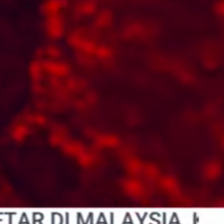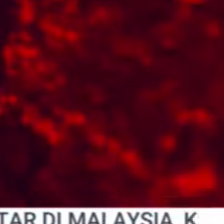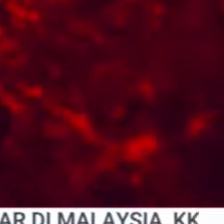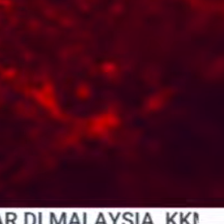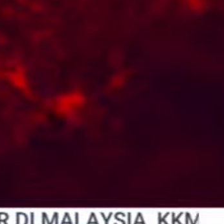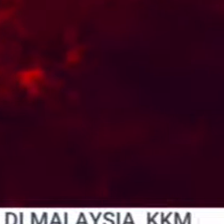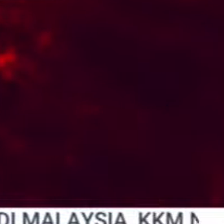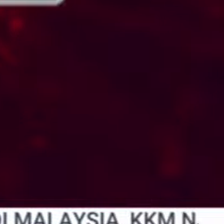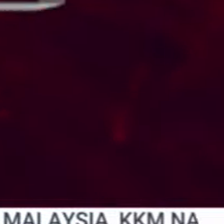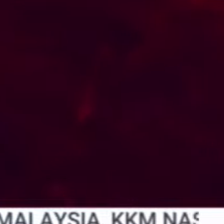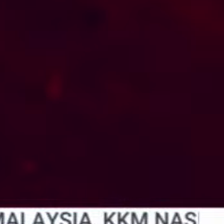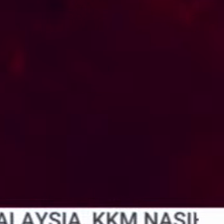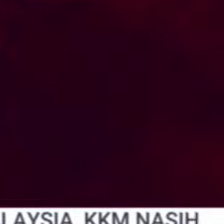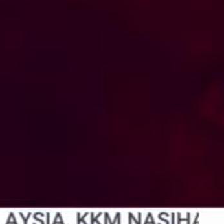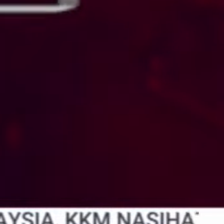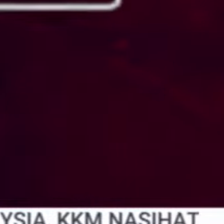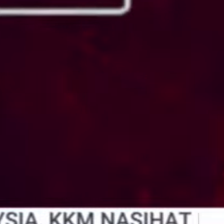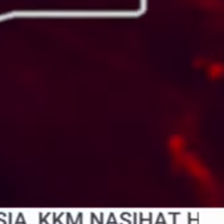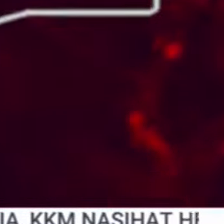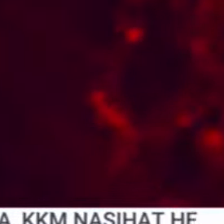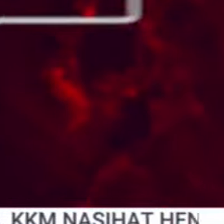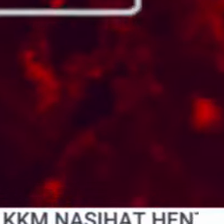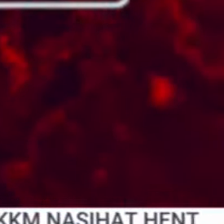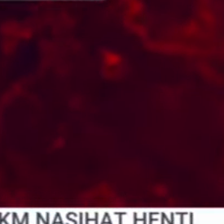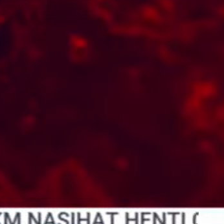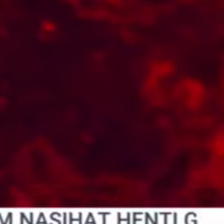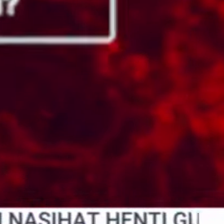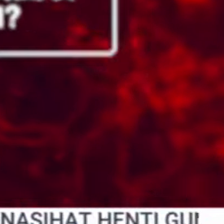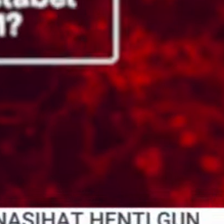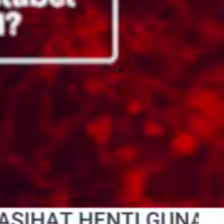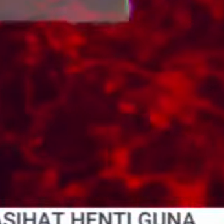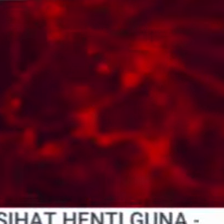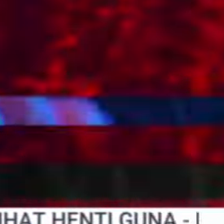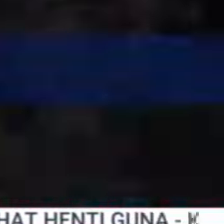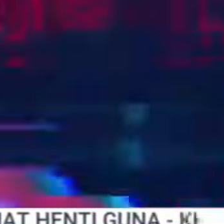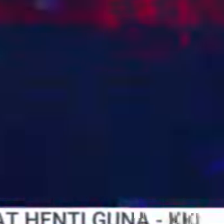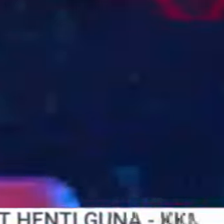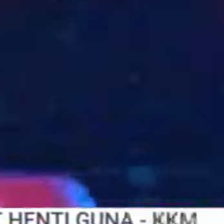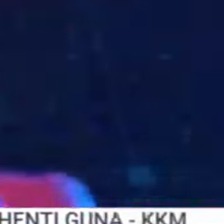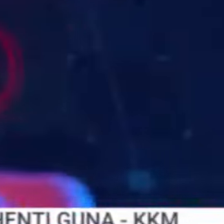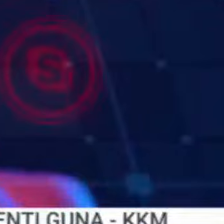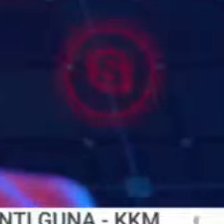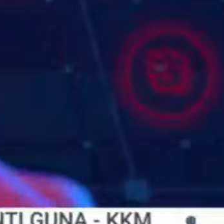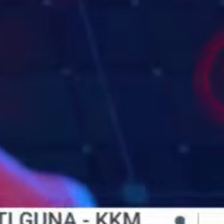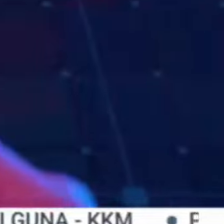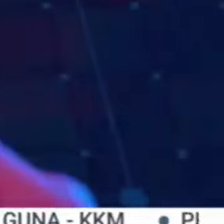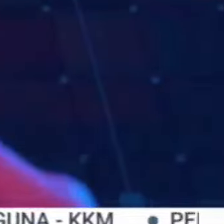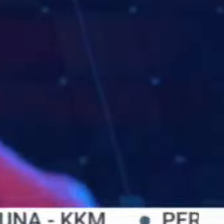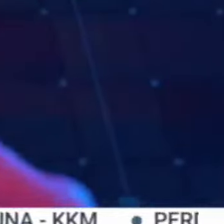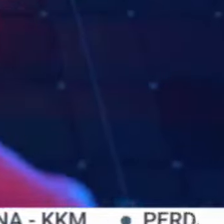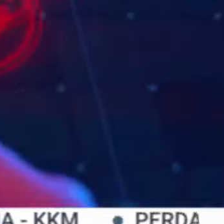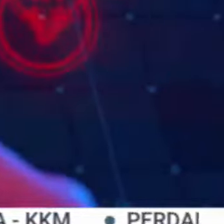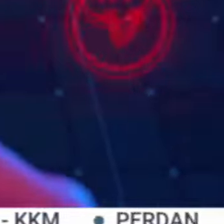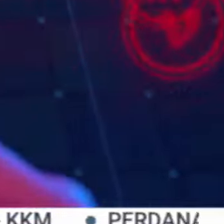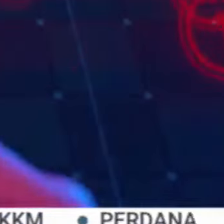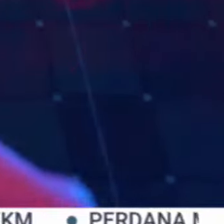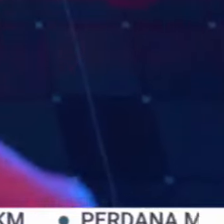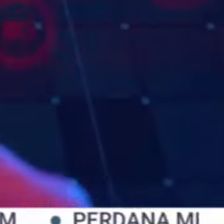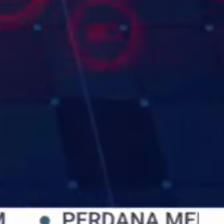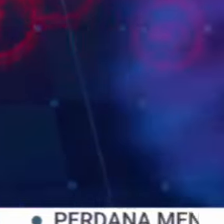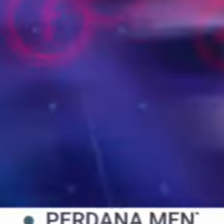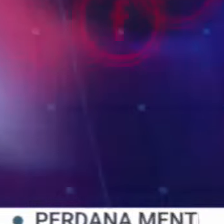terdapat peningkatan ketara dalam penyebaran maklumat atau berita palsu yang boleh menimbulkan kekeliruan dan kegusaran di kalangan